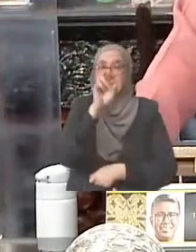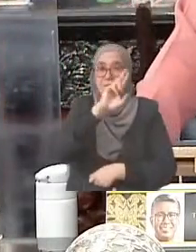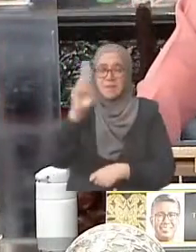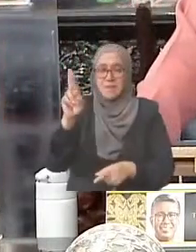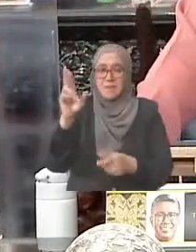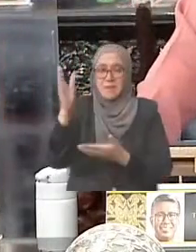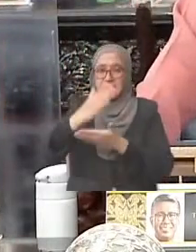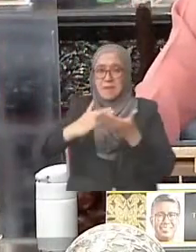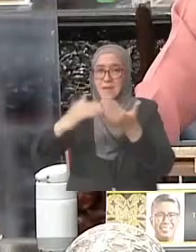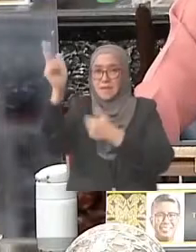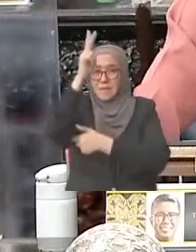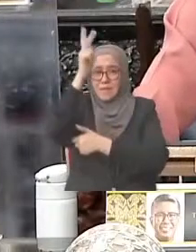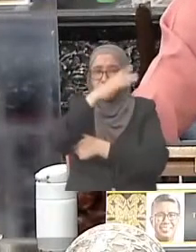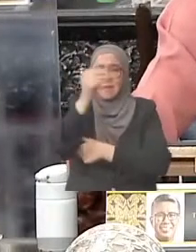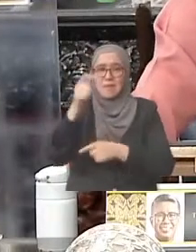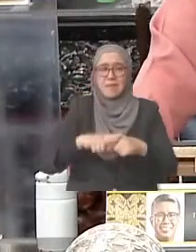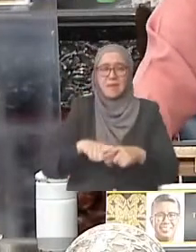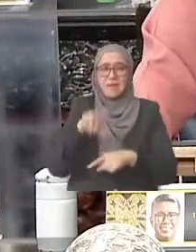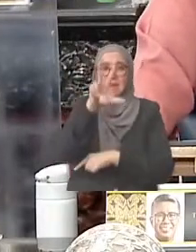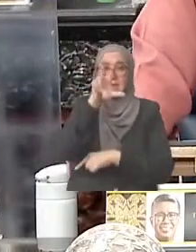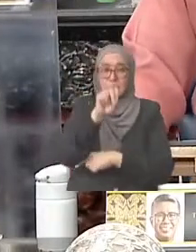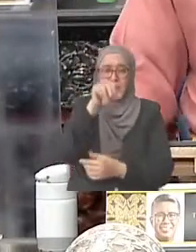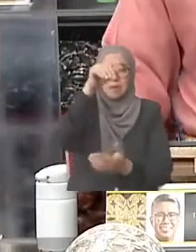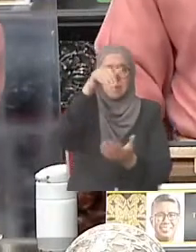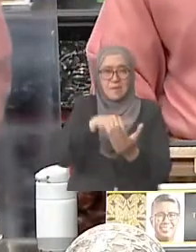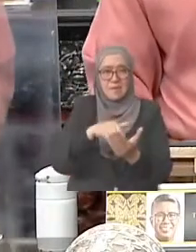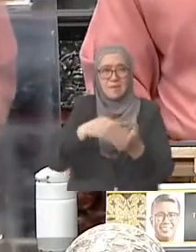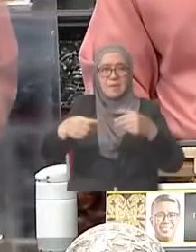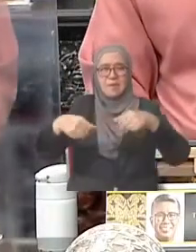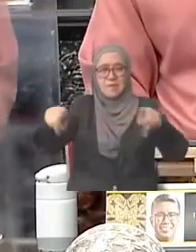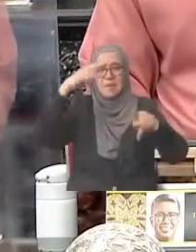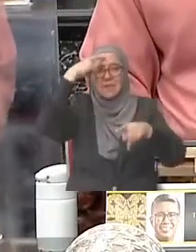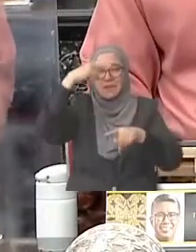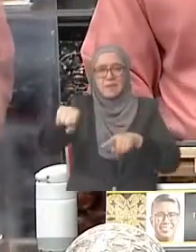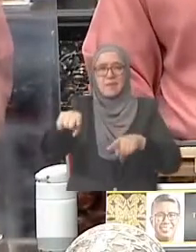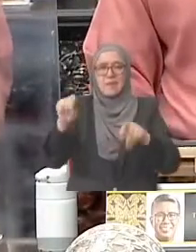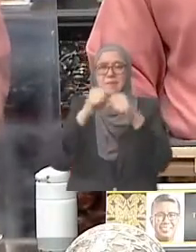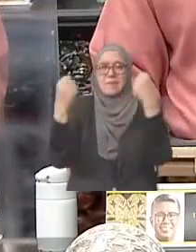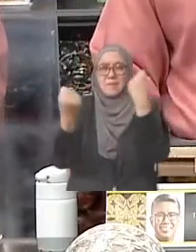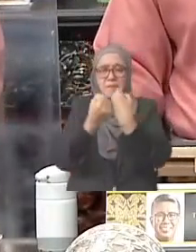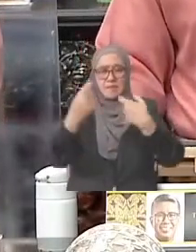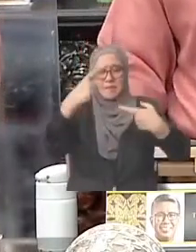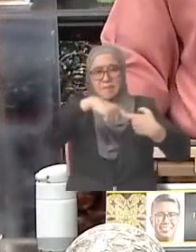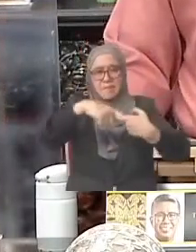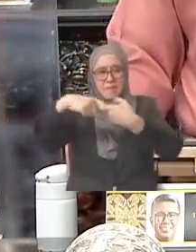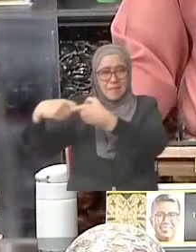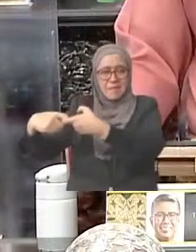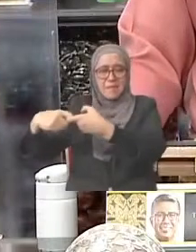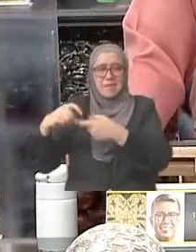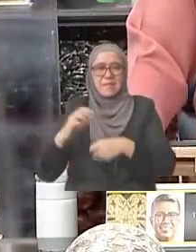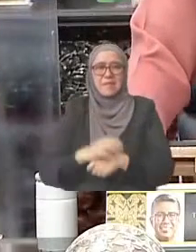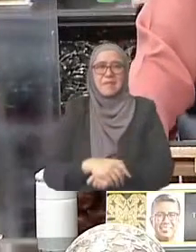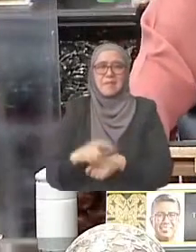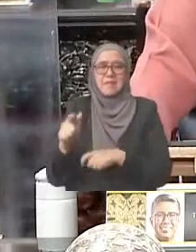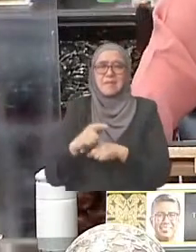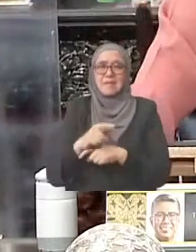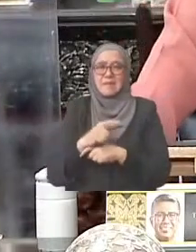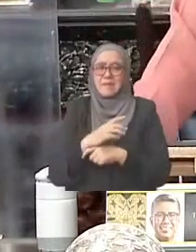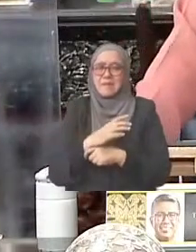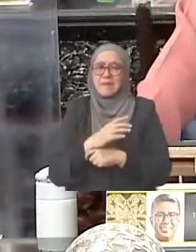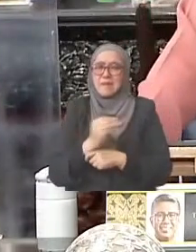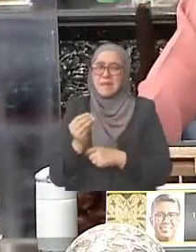pekerjaan dalam syari'at berkaitan kerajaan mulai janji 2022 baja ini turut menyesalkan